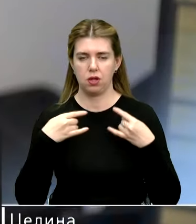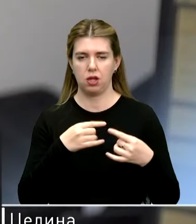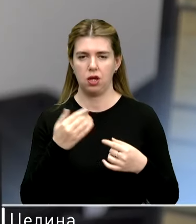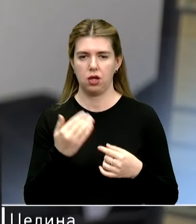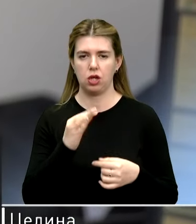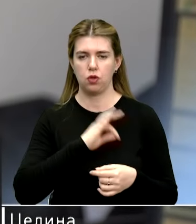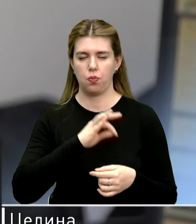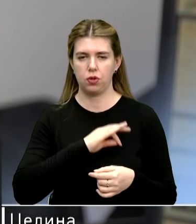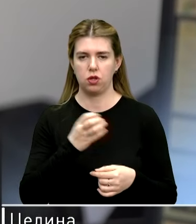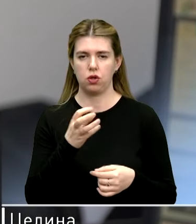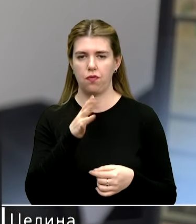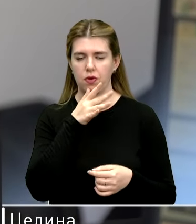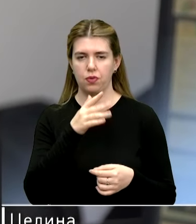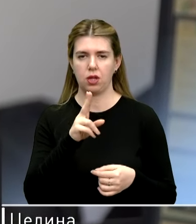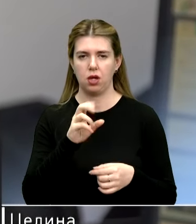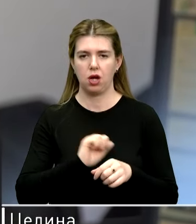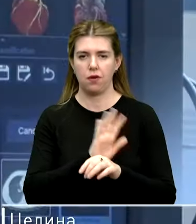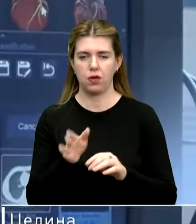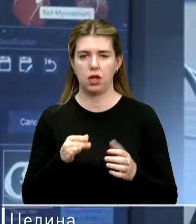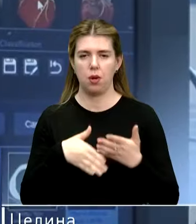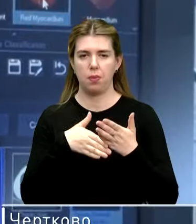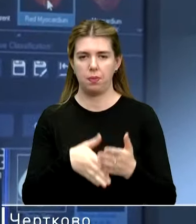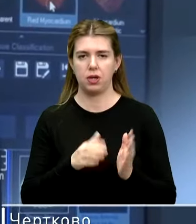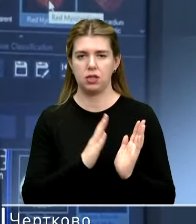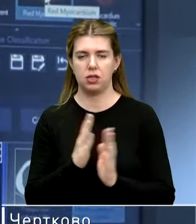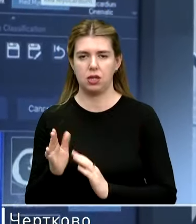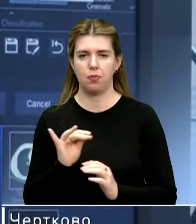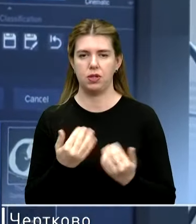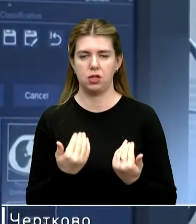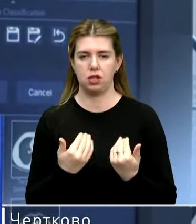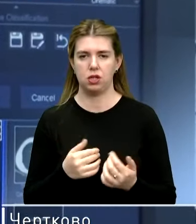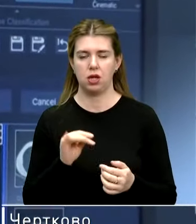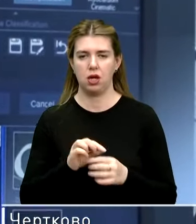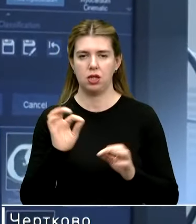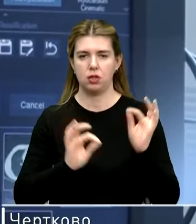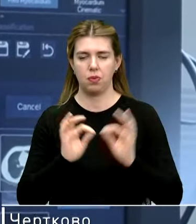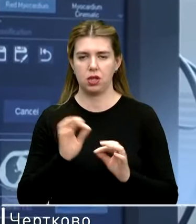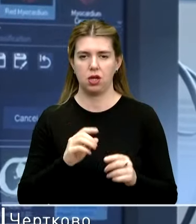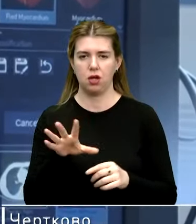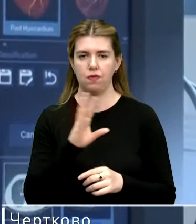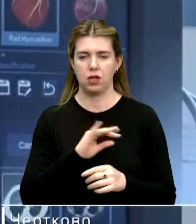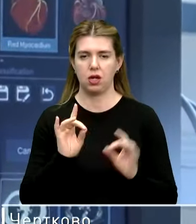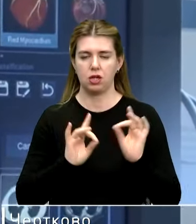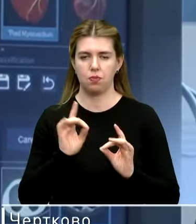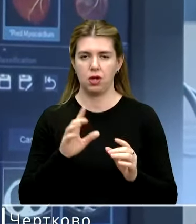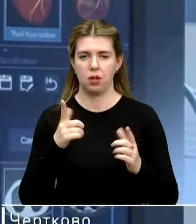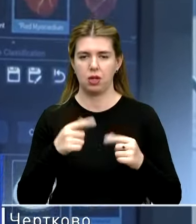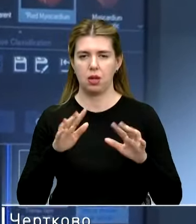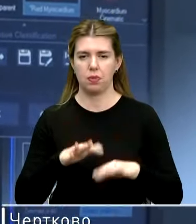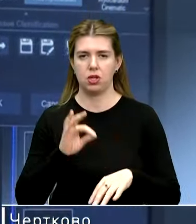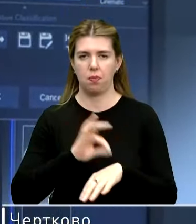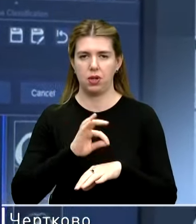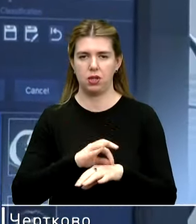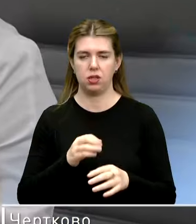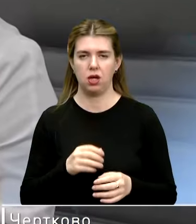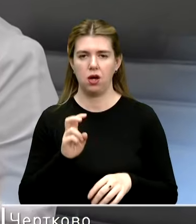Ее использовали еще во времена ковида, помогает система и сейчас. Измеряет плотность и размеры очагов